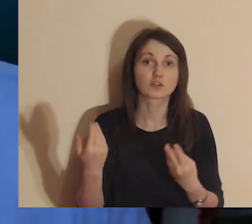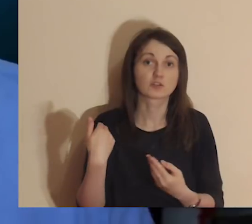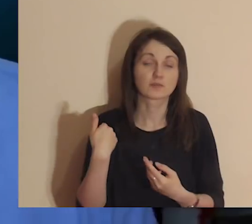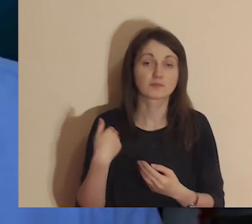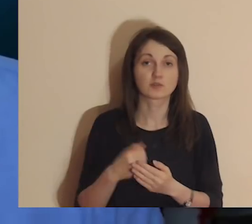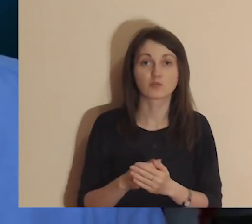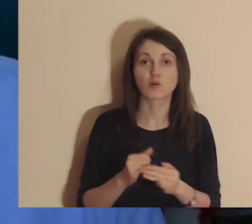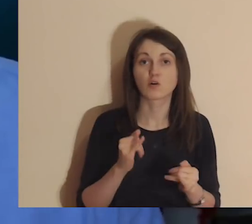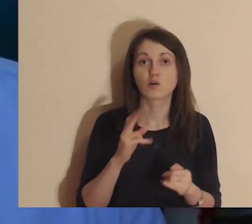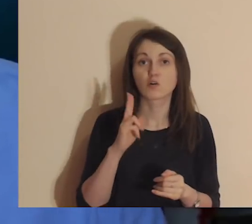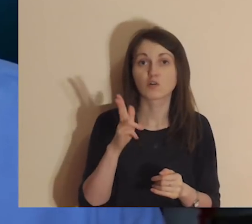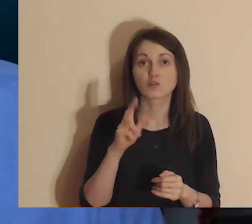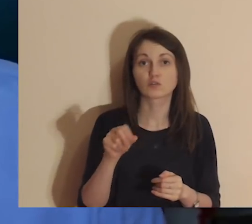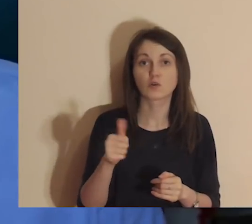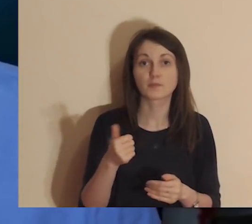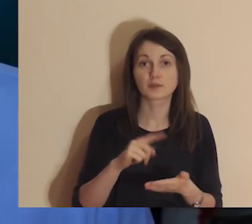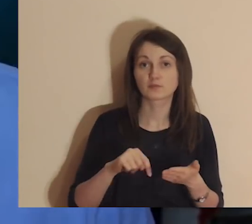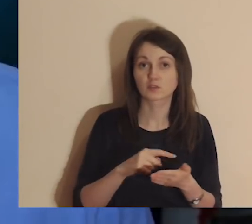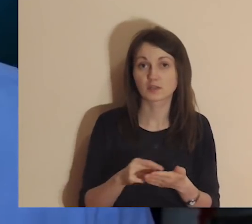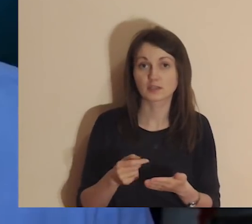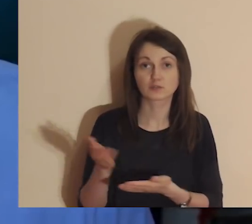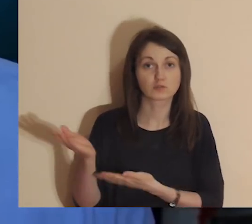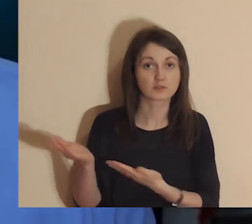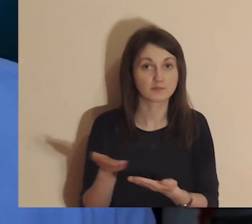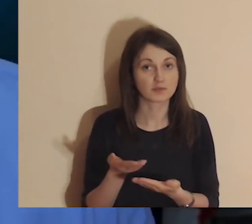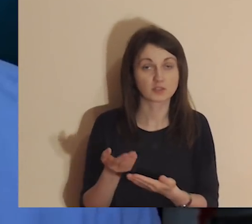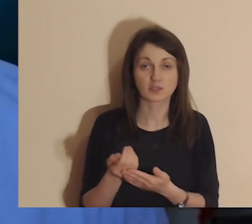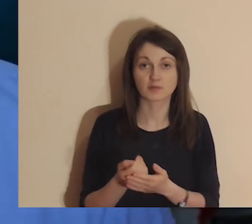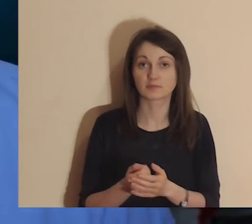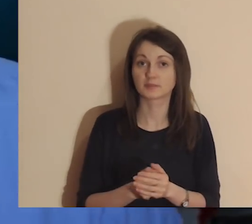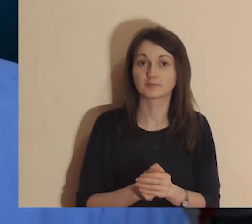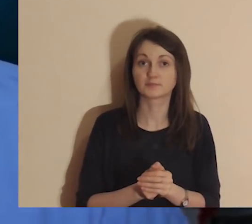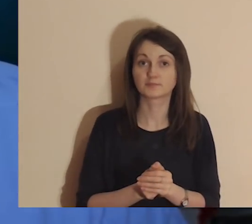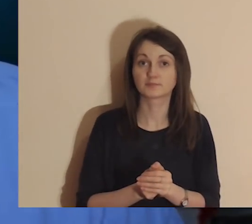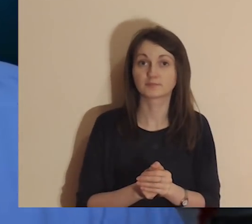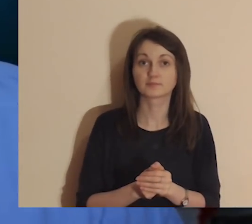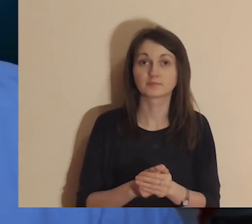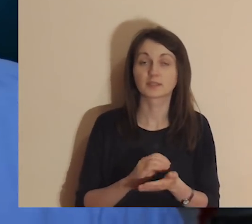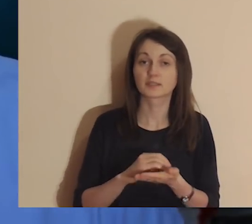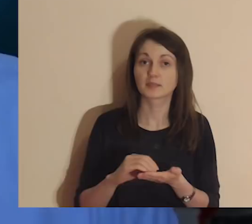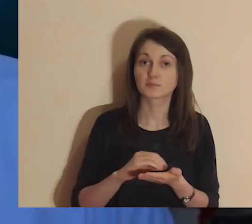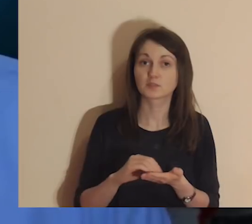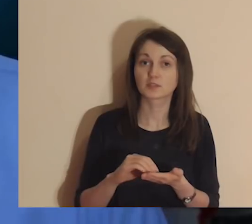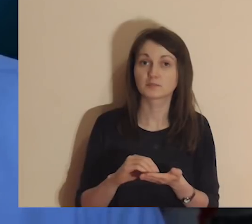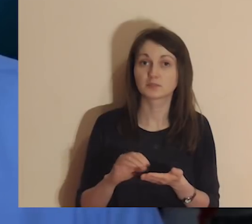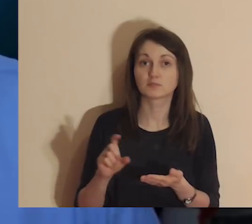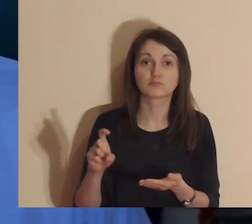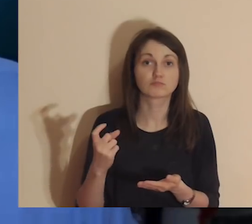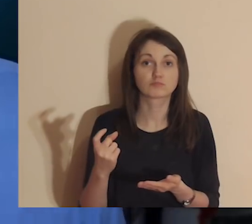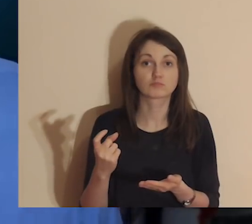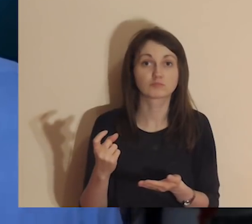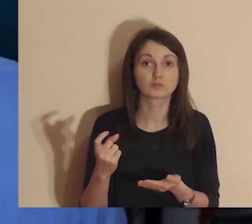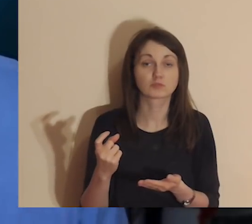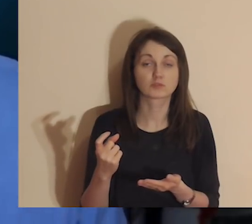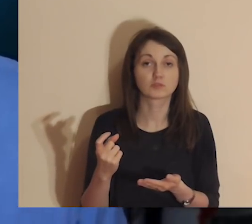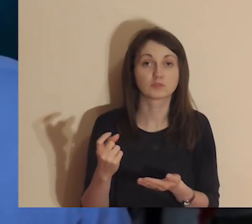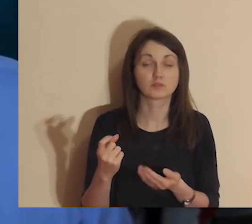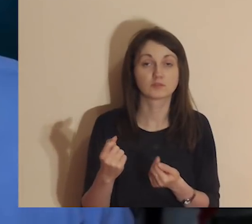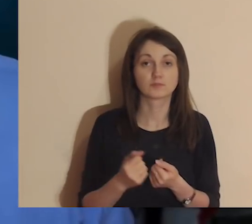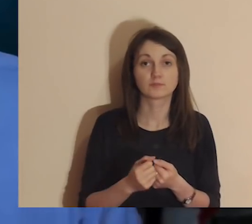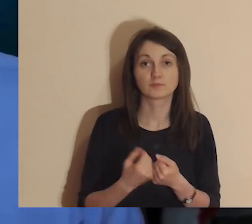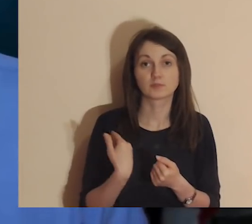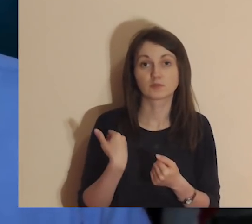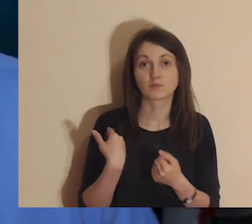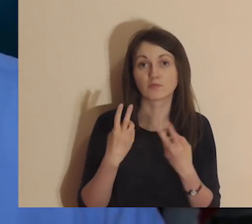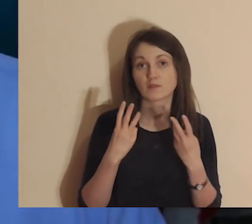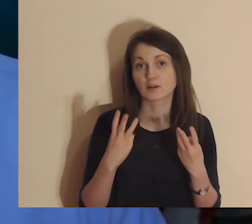Jak ktoś jest pierwszy raz, to zaraz go wpuścimy na tę grupę i tam piszemy po prostu refleksje z naszej medytacji. Jak ktoś chce się podzielić, bardzo